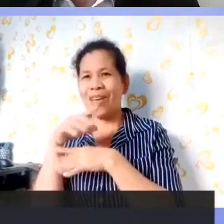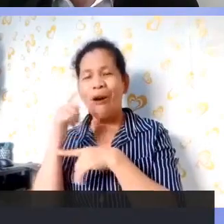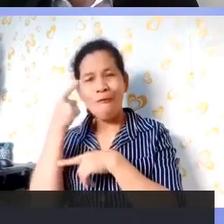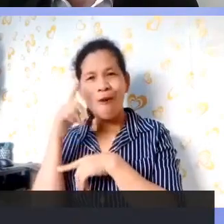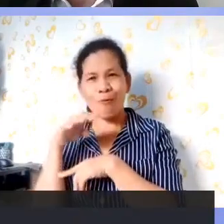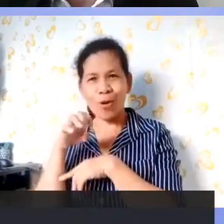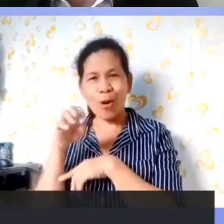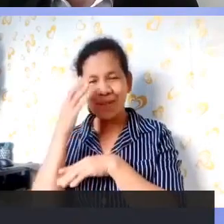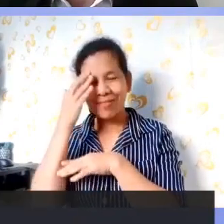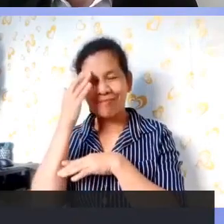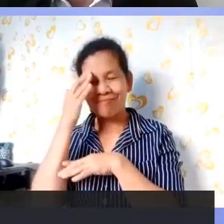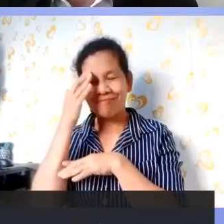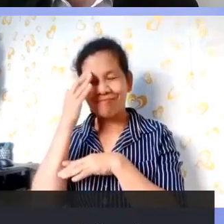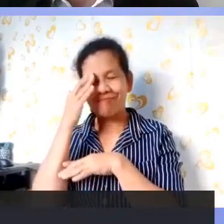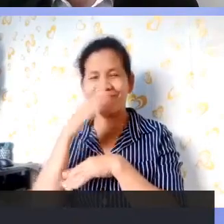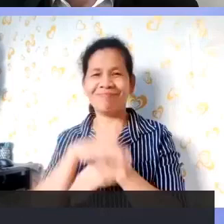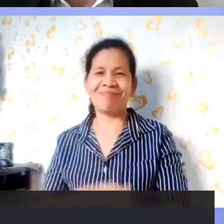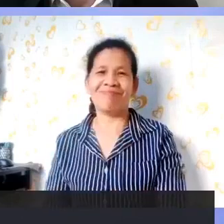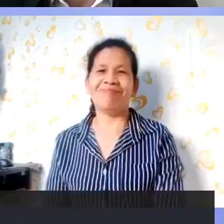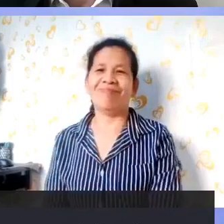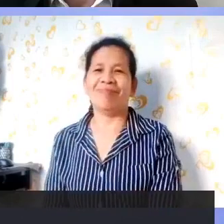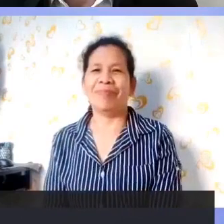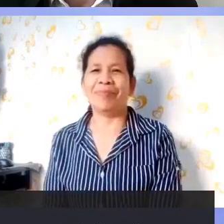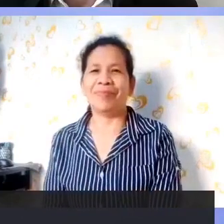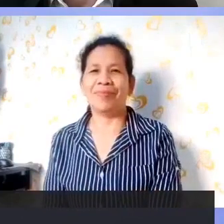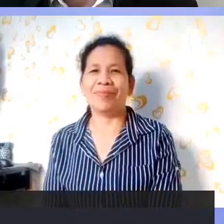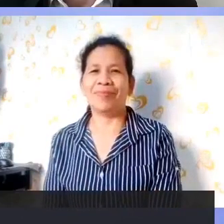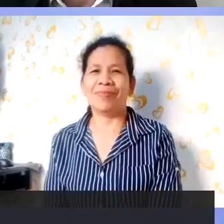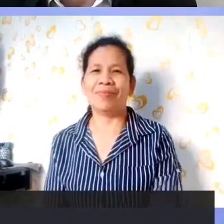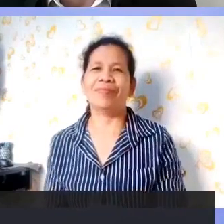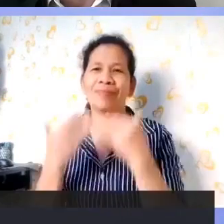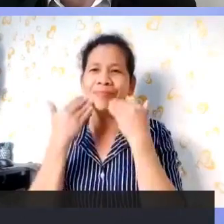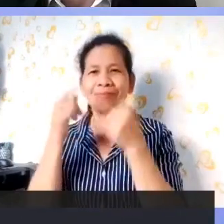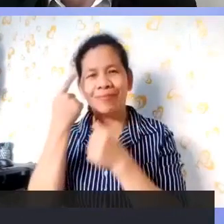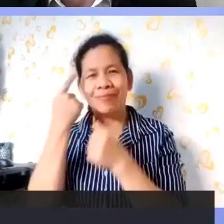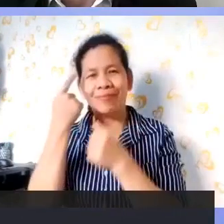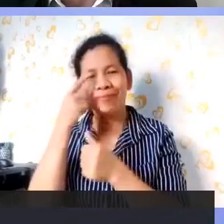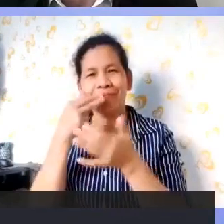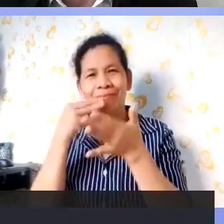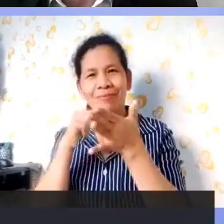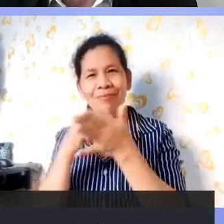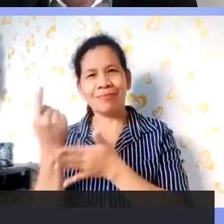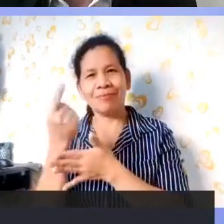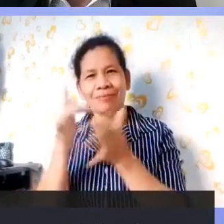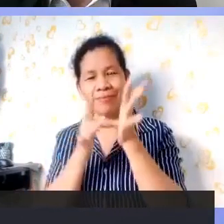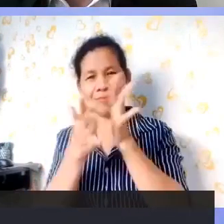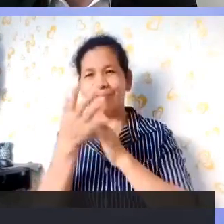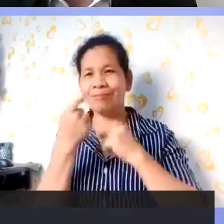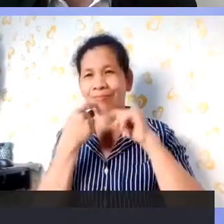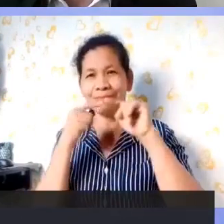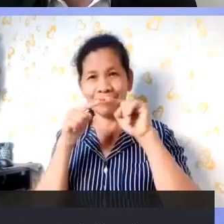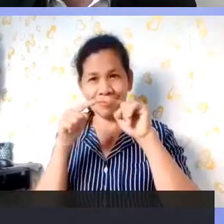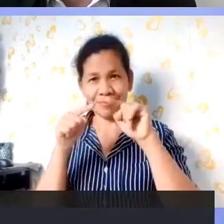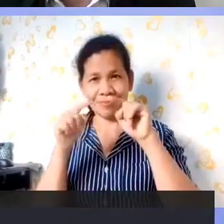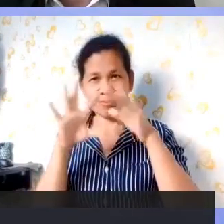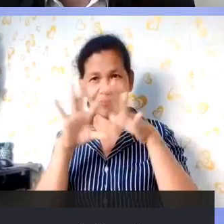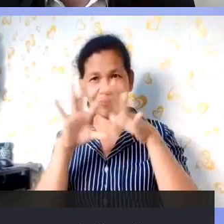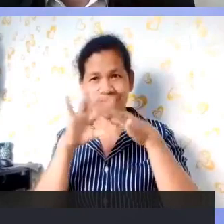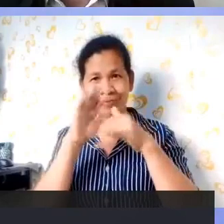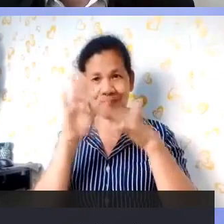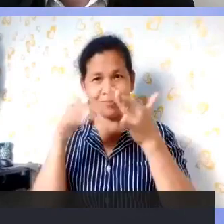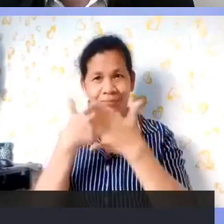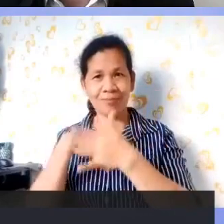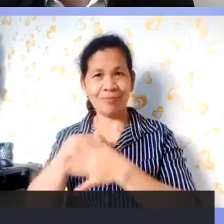Nori. Si Ma'am Violi, sabi niya, salamat sa mensahe, Pastor Michael. Only Jesus is the answer of all